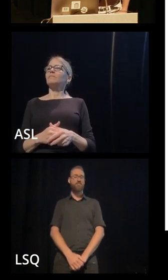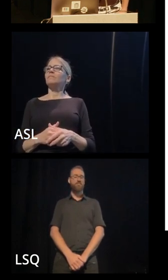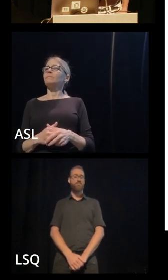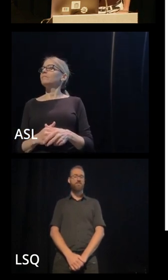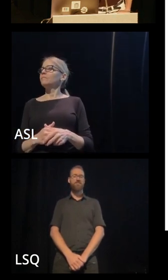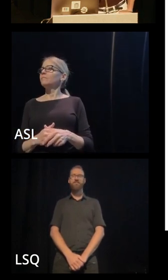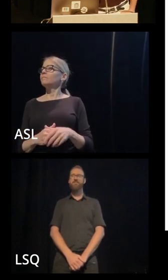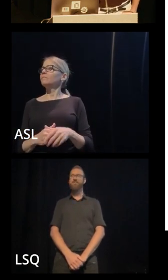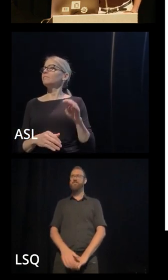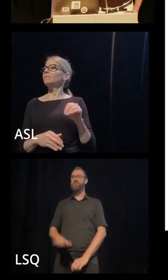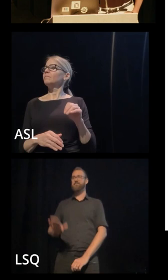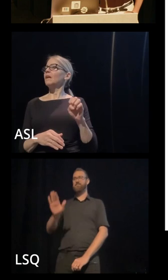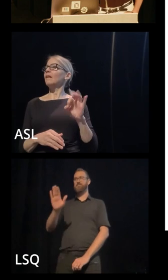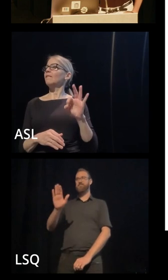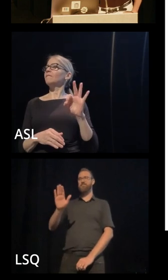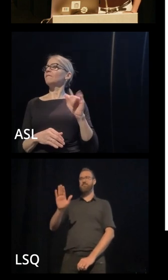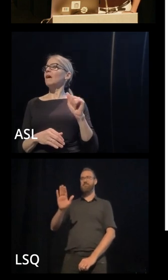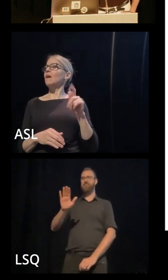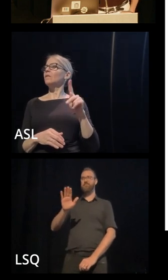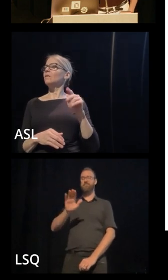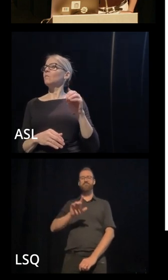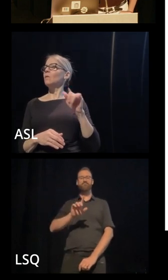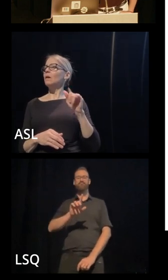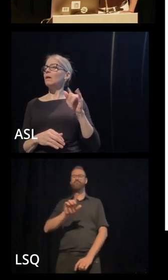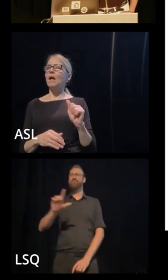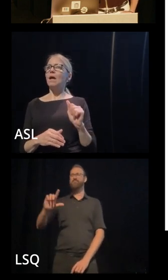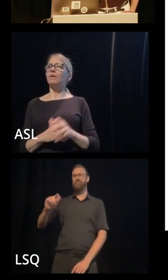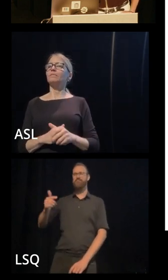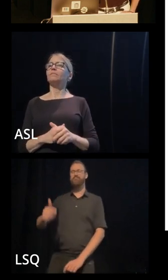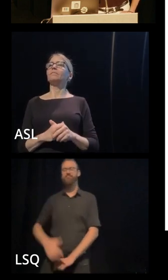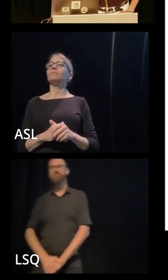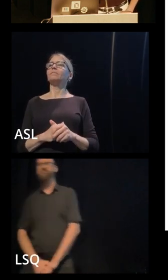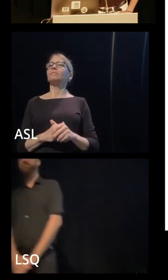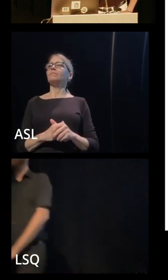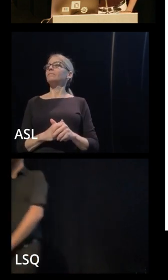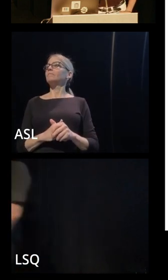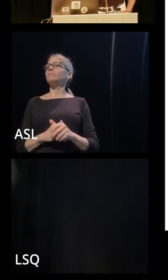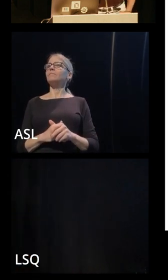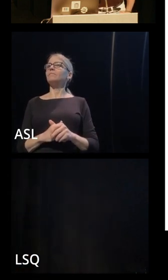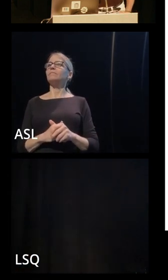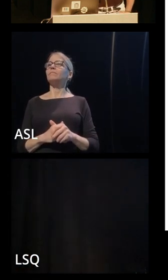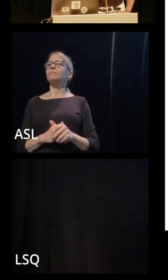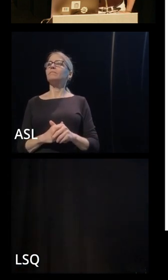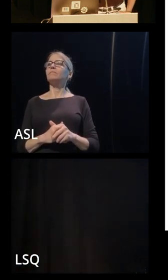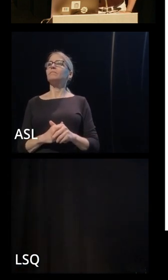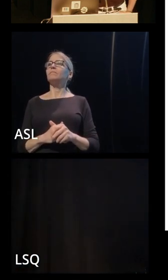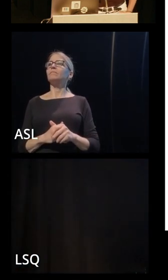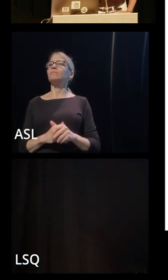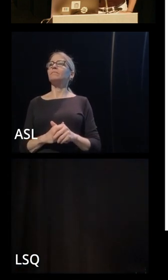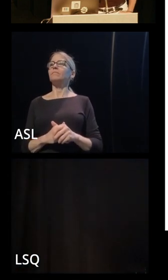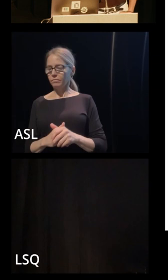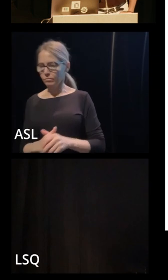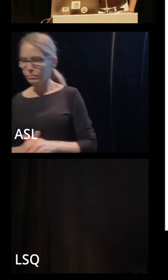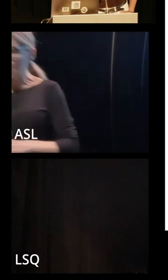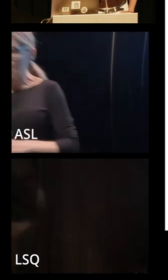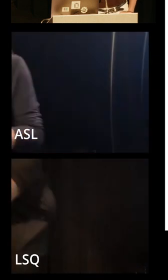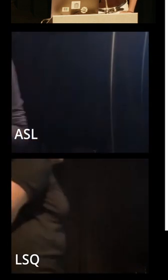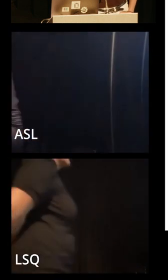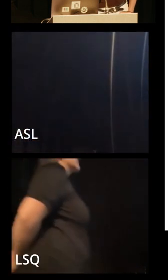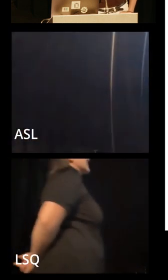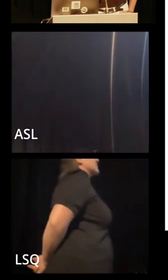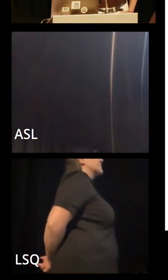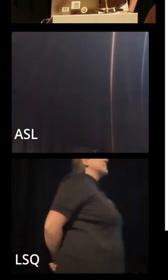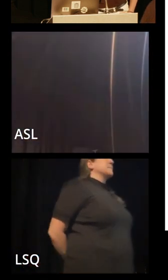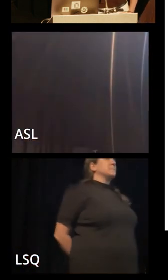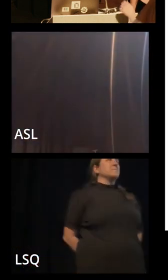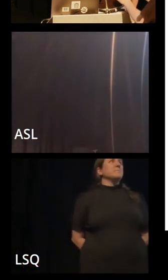culturelle transfrontalière visant à promouvoir et à internationaliser la culture et l'art contemporain dans une